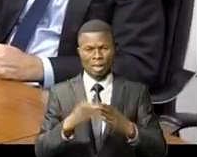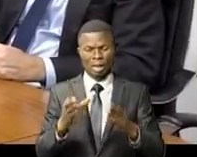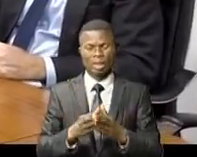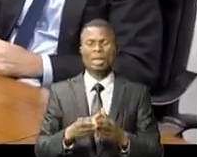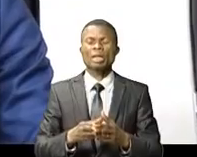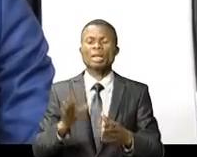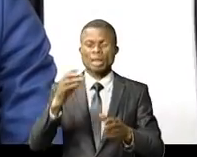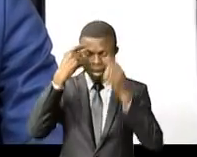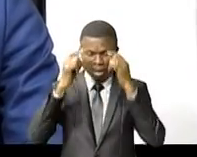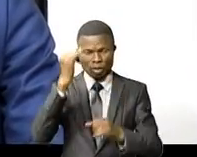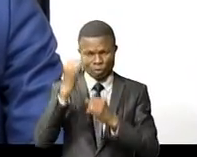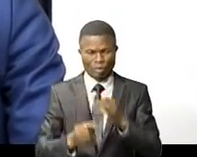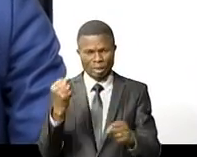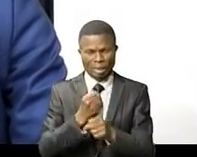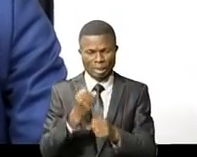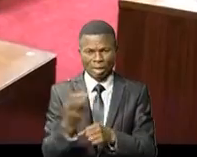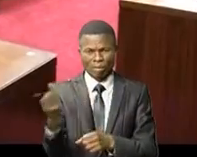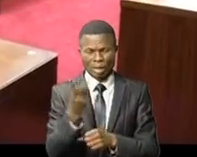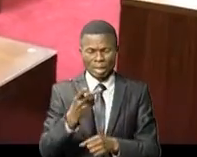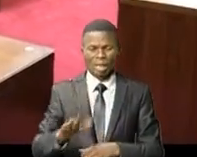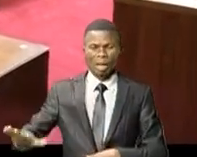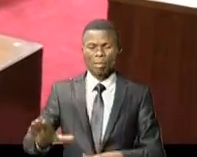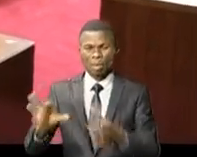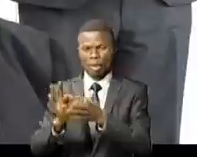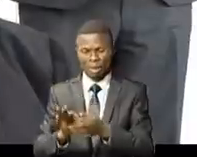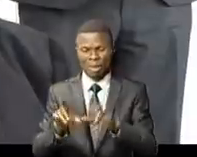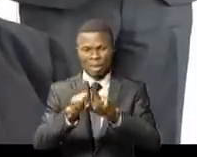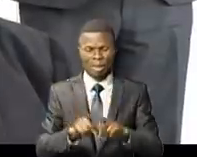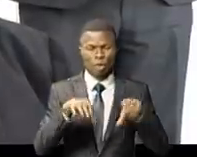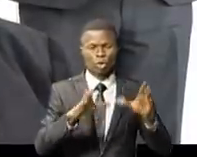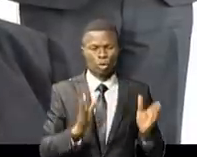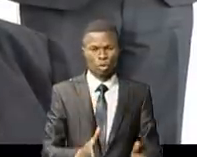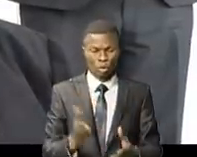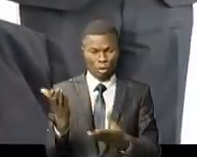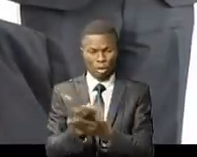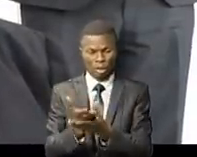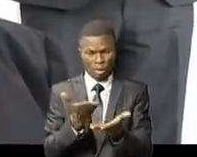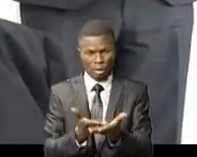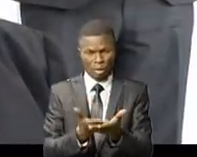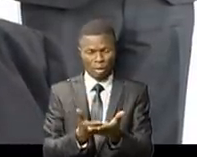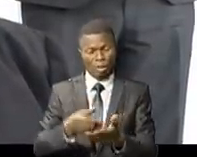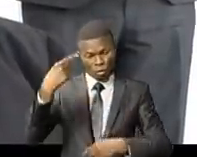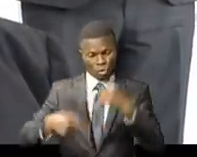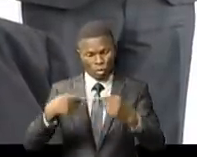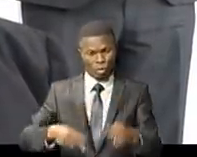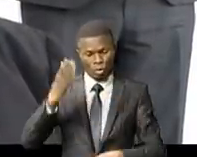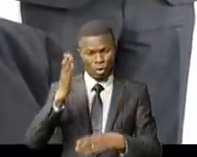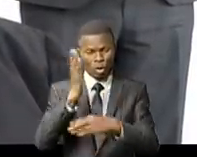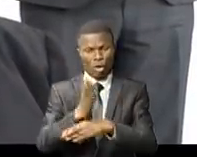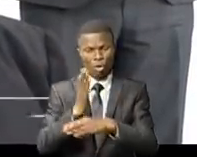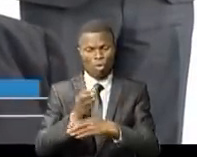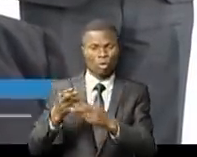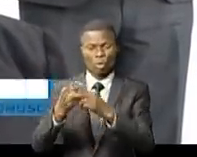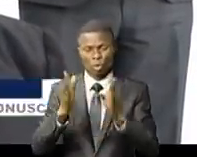conclusion d'un long travail entre les parties onusiennes et congolaises. Ce document va être discuté au Conseil de